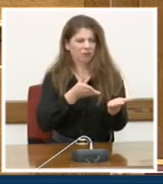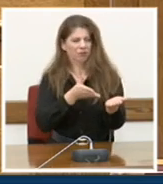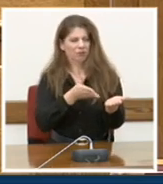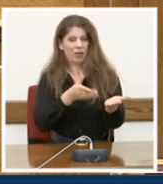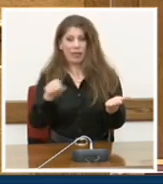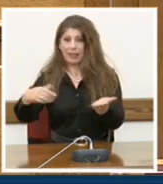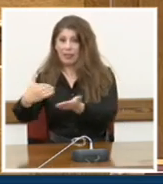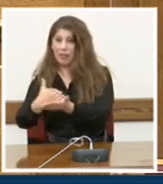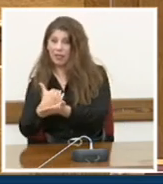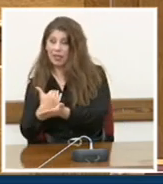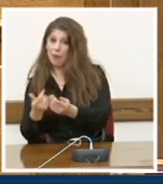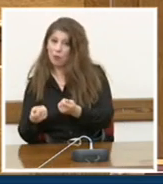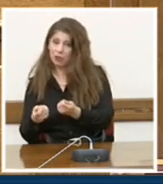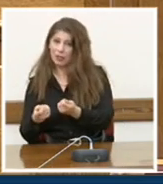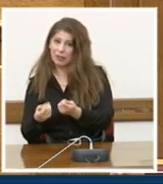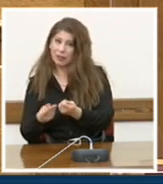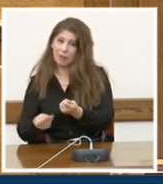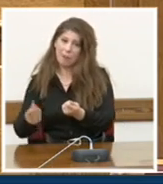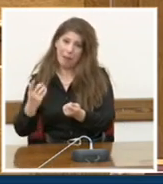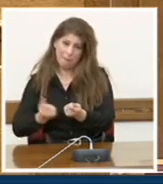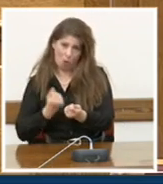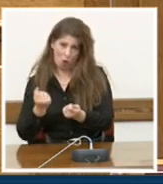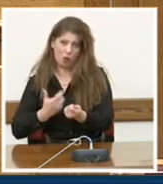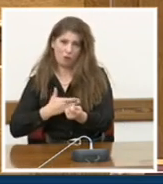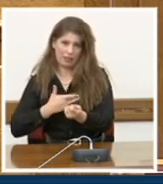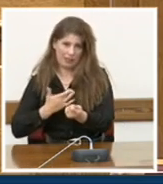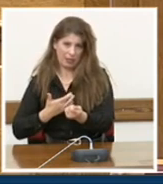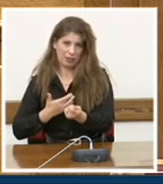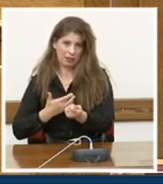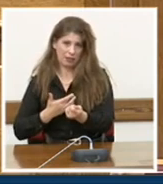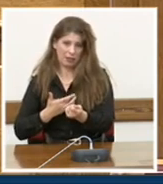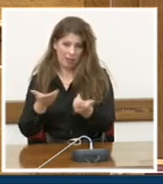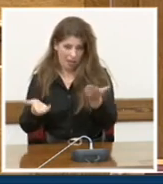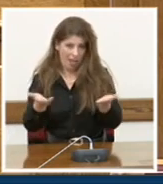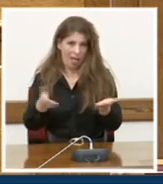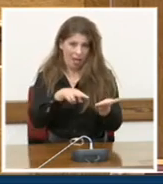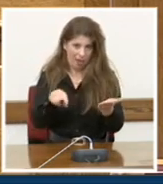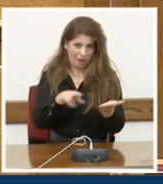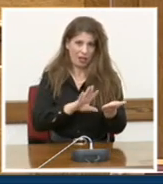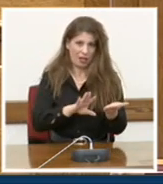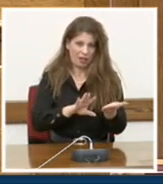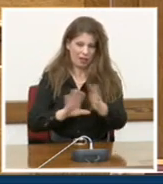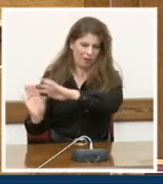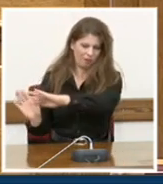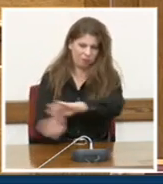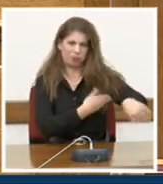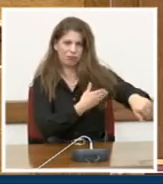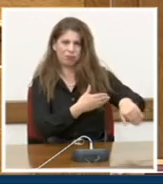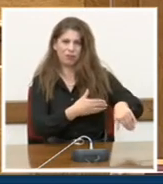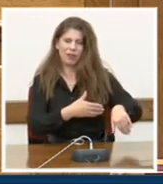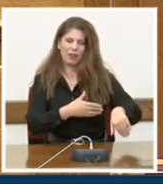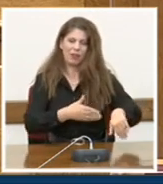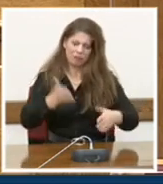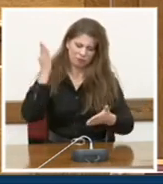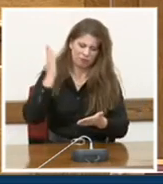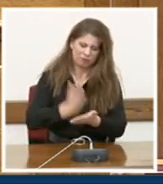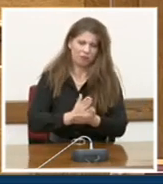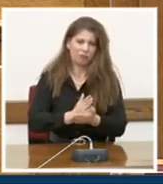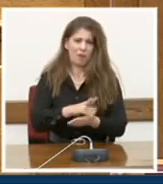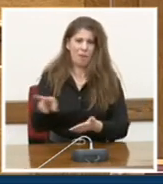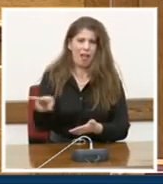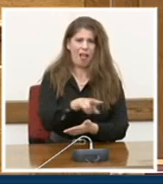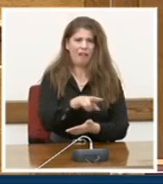που γίνεται με πόνο ψυχής, ή να ξεμπερδεύει επιτέλους οριστικά και αμετάκλητα με αυτή